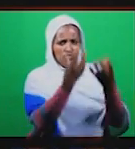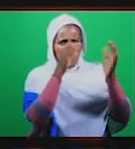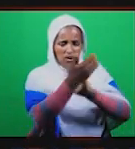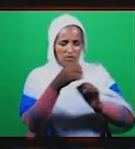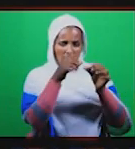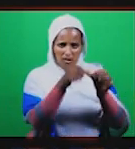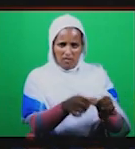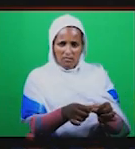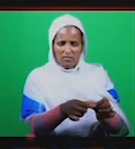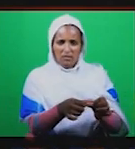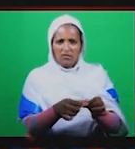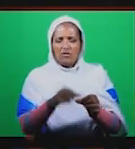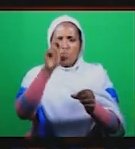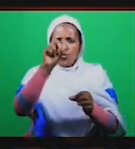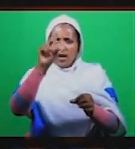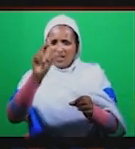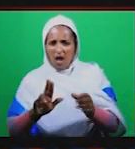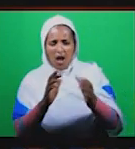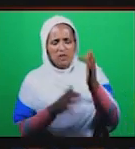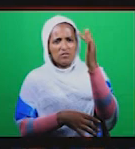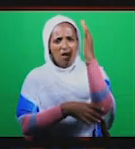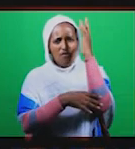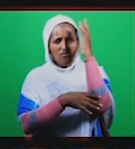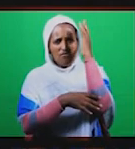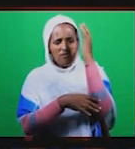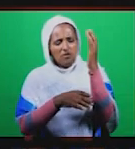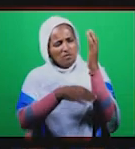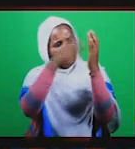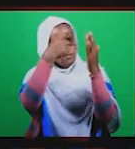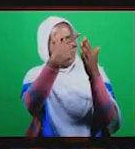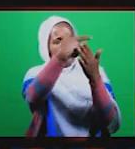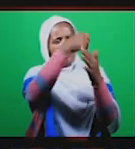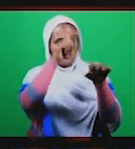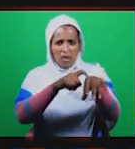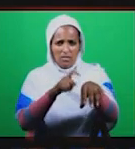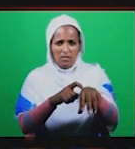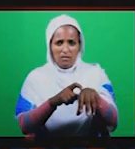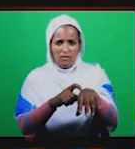እናድራለን የወይራ ዛፍ በሚከረከሙበት ሰዓት